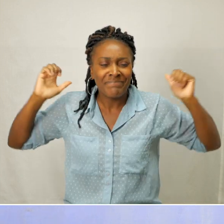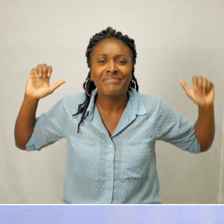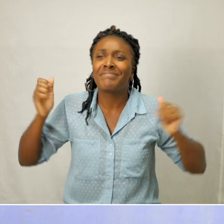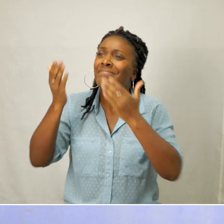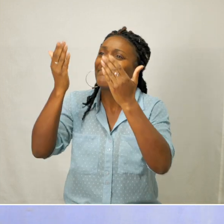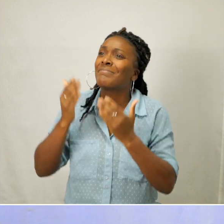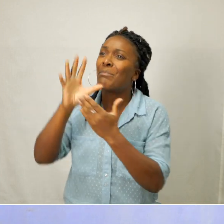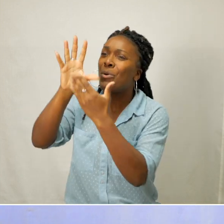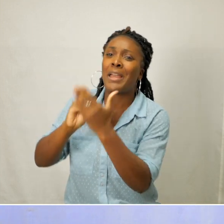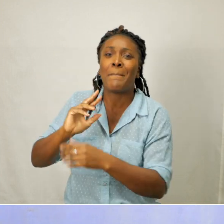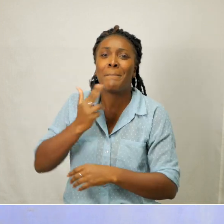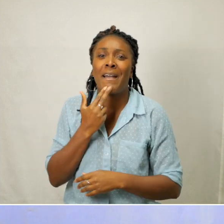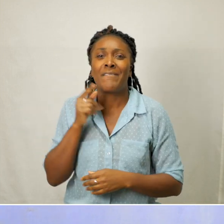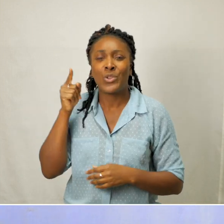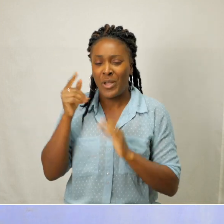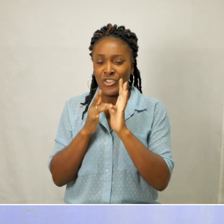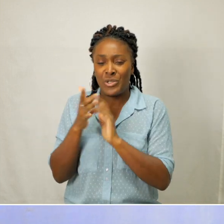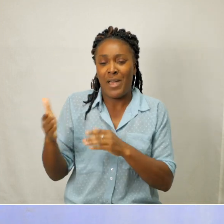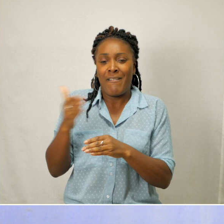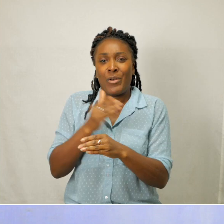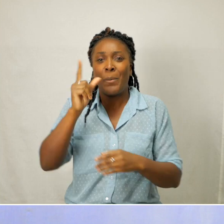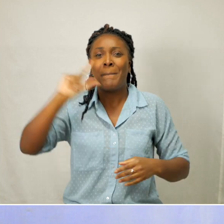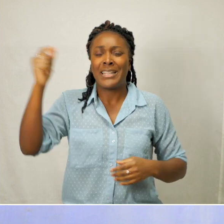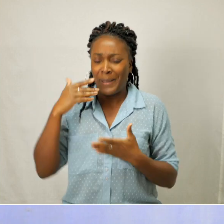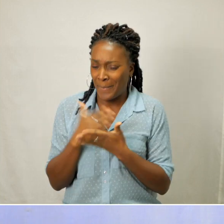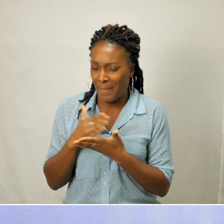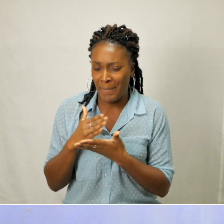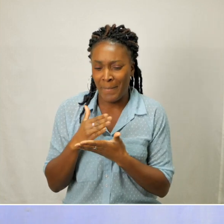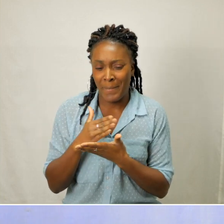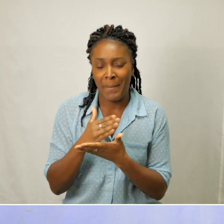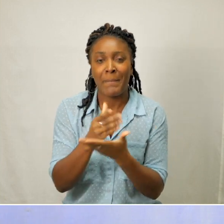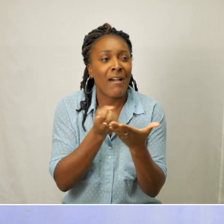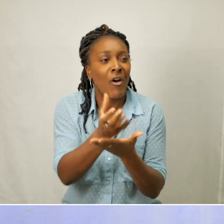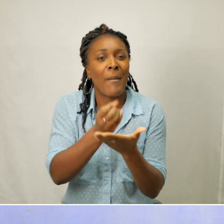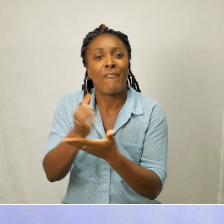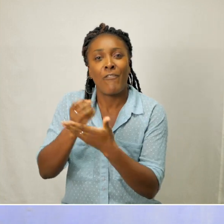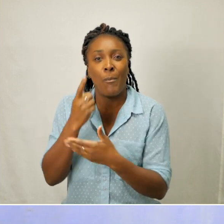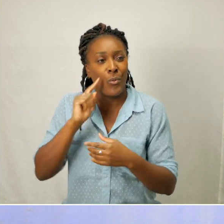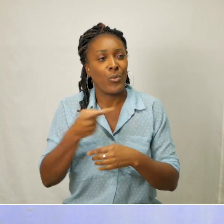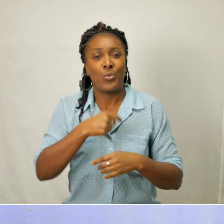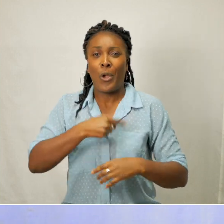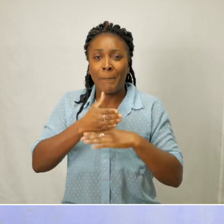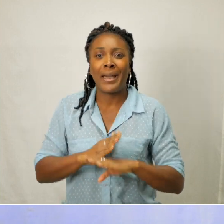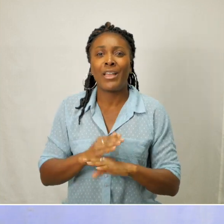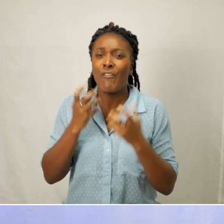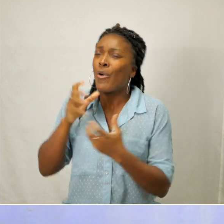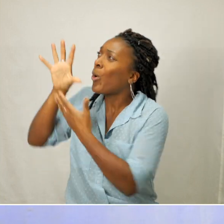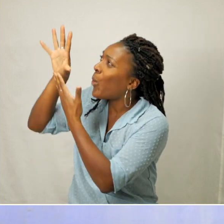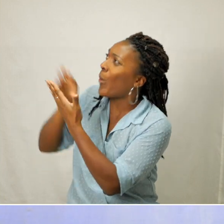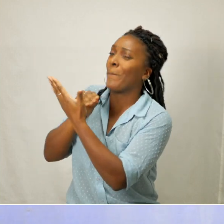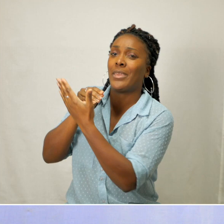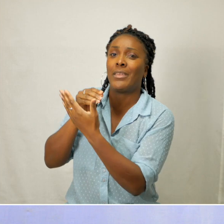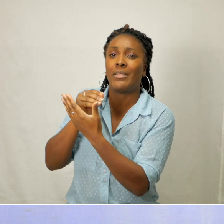exemple parfait de préparer ton départ. Seigneur, aujourd'hui, nous voulons, nous, te copier parce que tu es notre modèle. Seigneur, nous